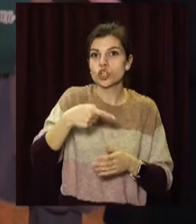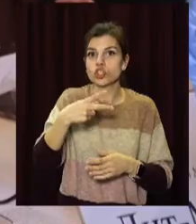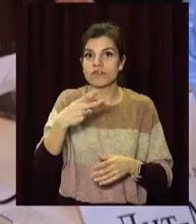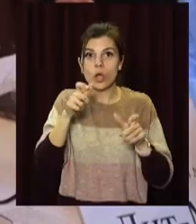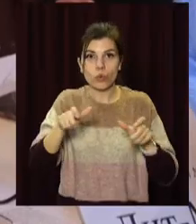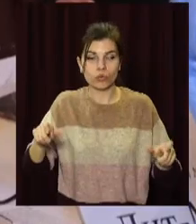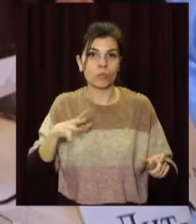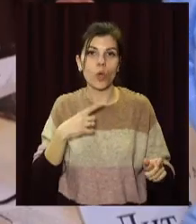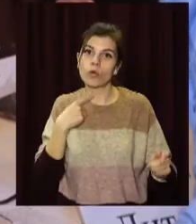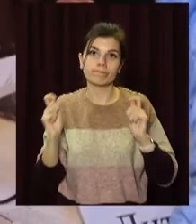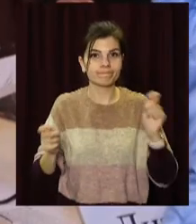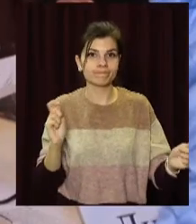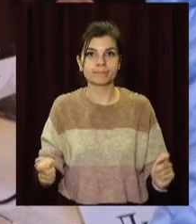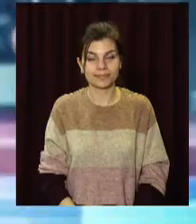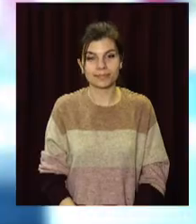1200 людей.